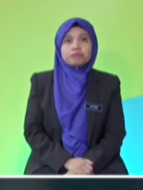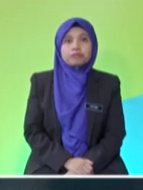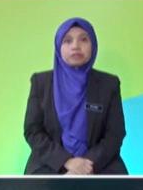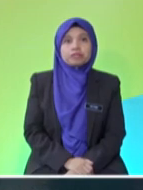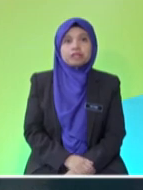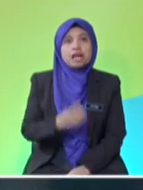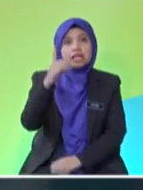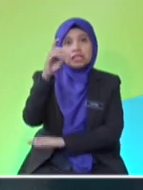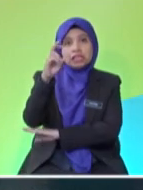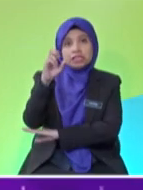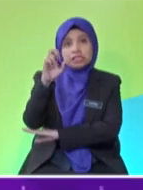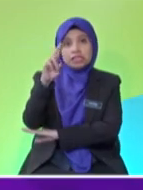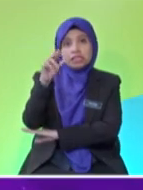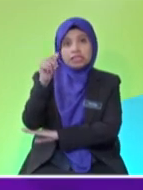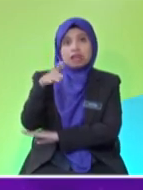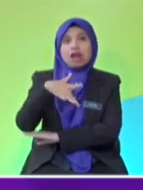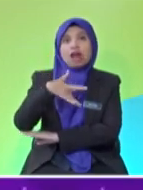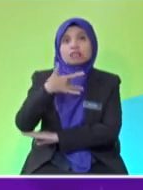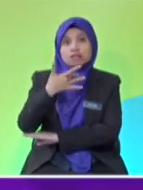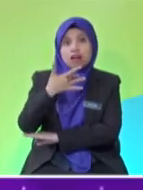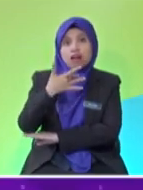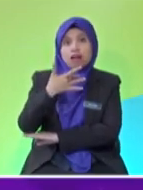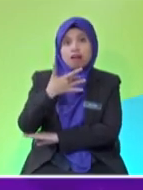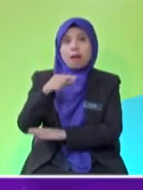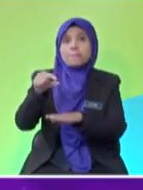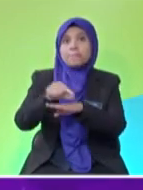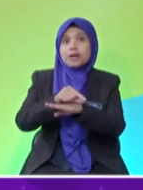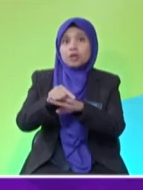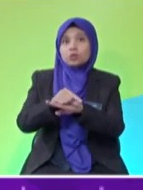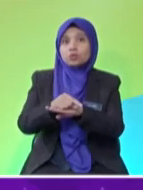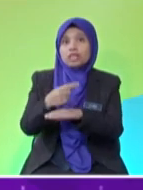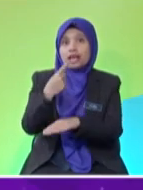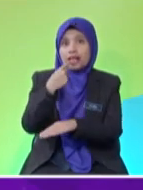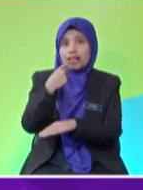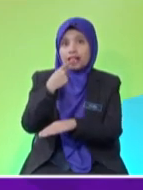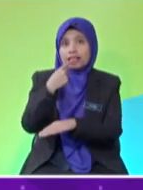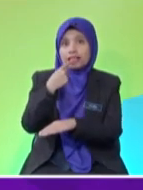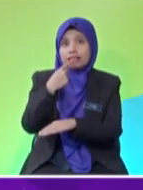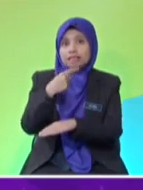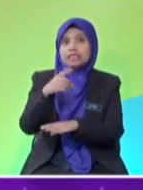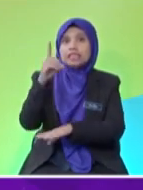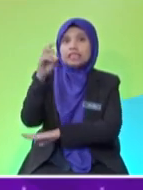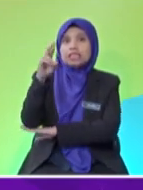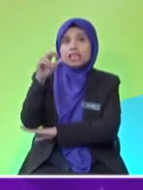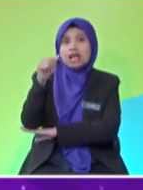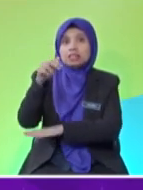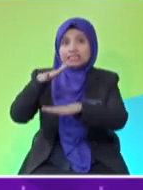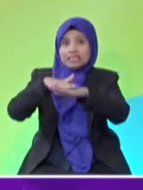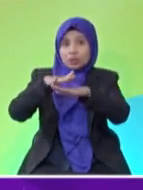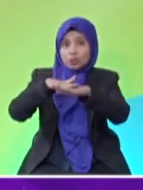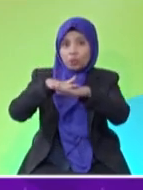dari rasa menggunakan lidah dari yang